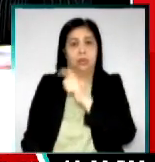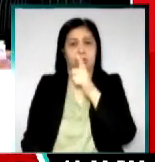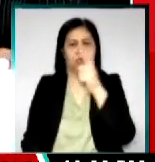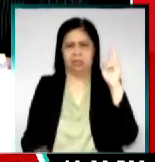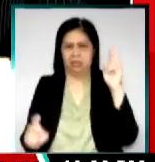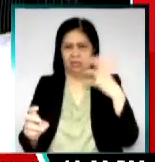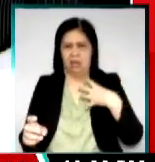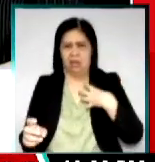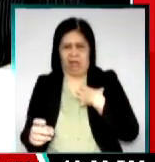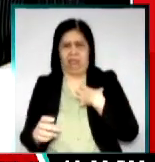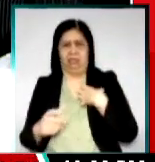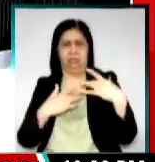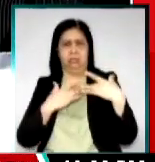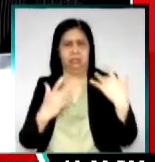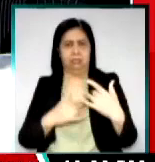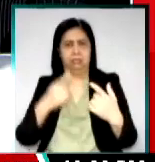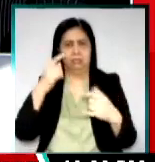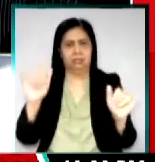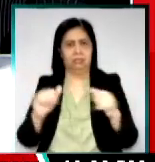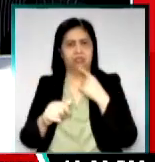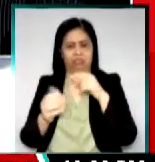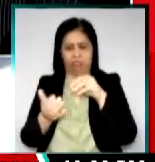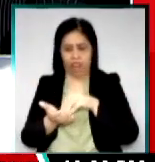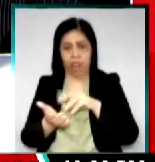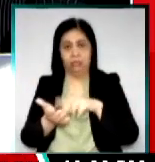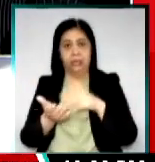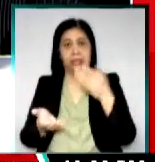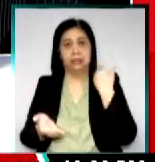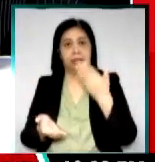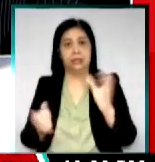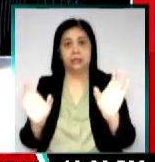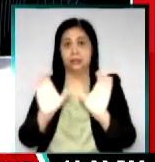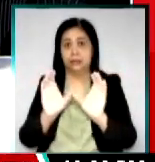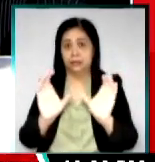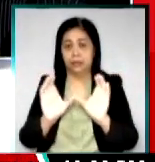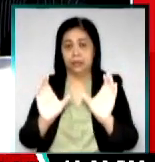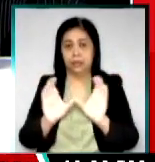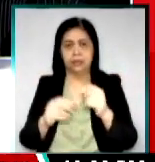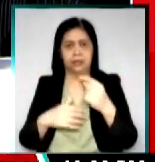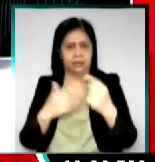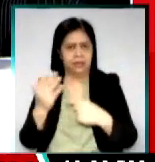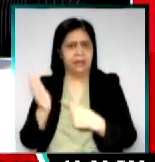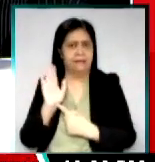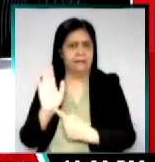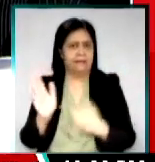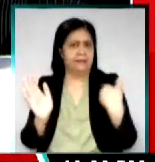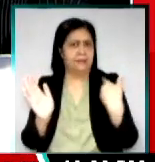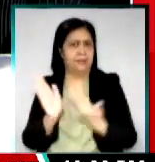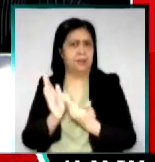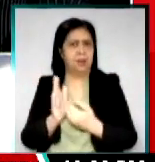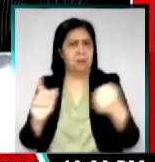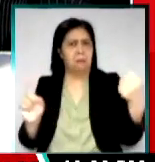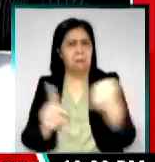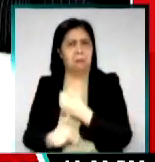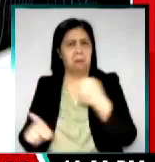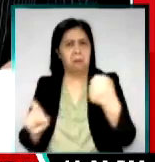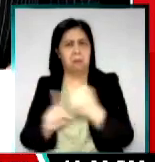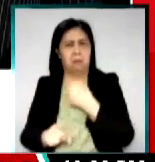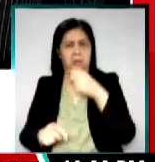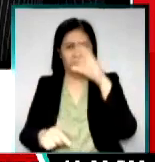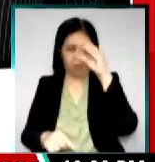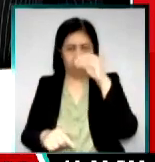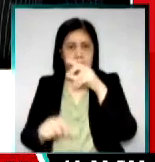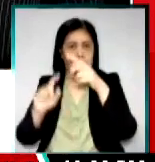puso gaya ng nakasaad sa kanyang death certificate. May mga indikasyon daw kasing binugbog ang lalaki.